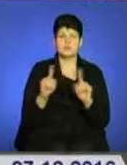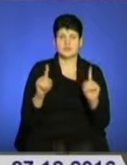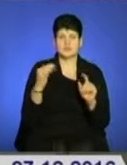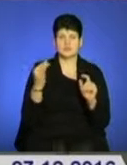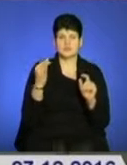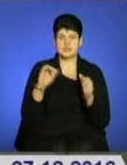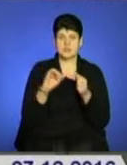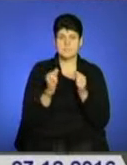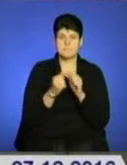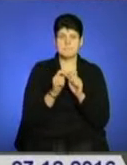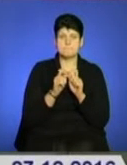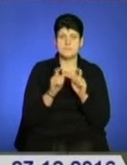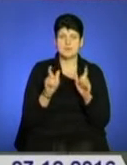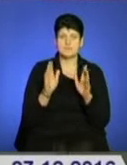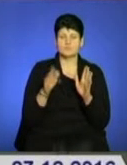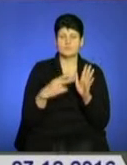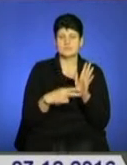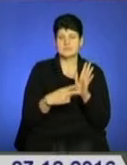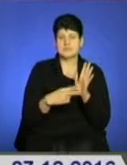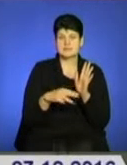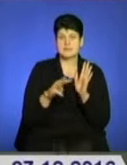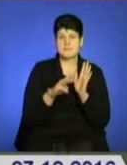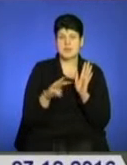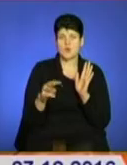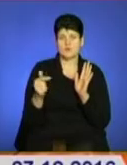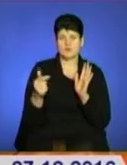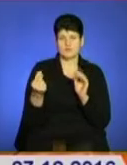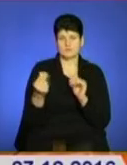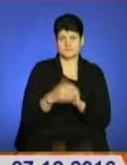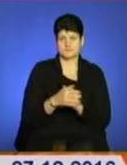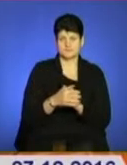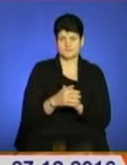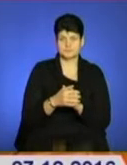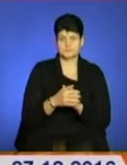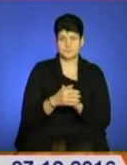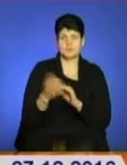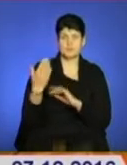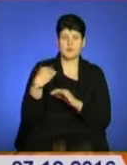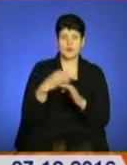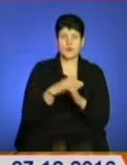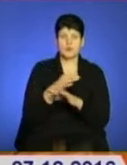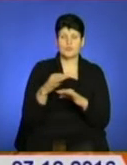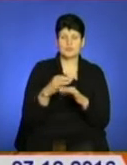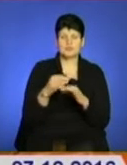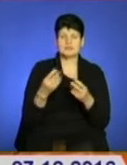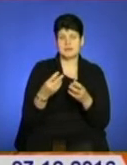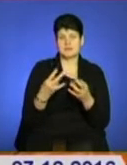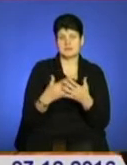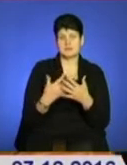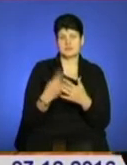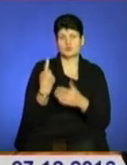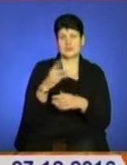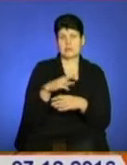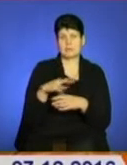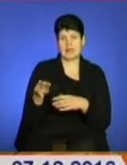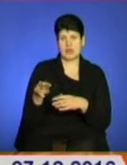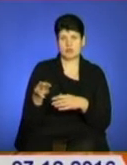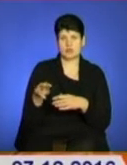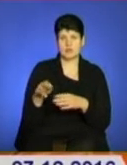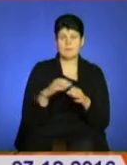пам'ятки обійдеться у понад 70 мільйонів гривень. Ми попередньо говорили, на проєктну документацію треба буде в межах мільйона, проєктну